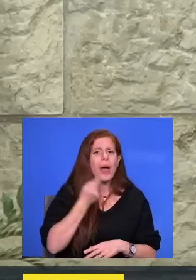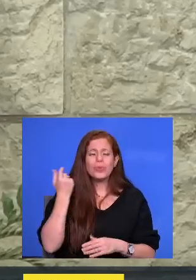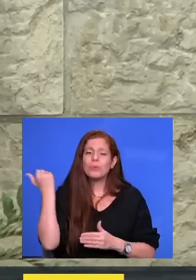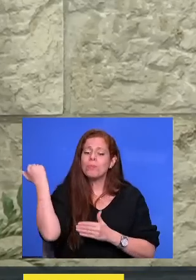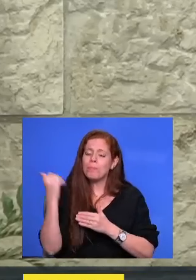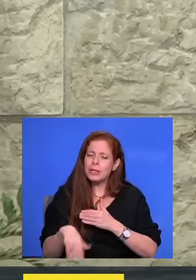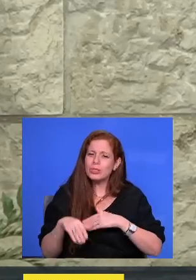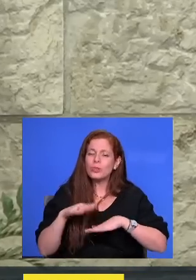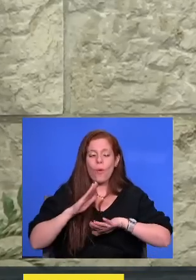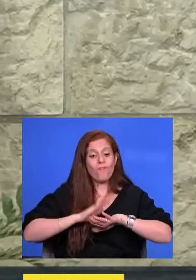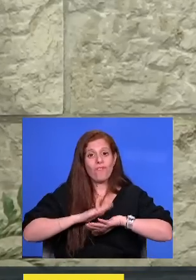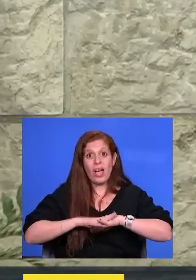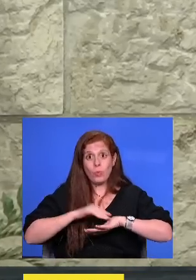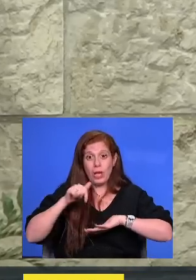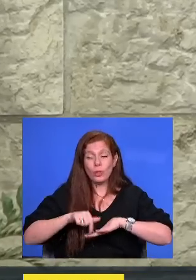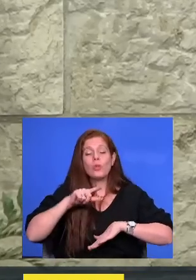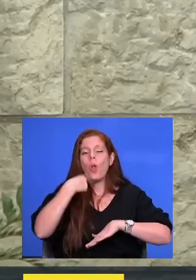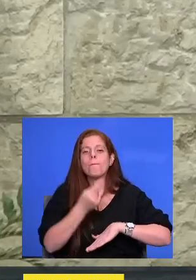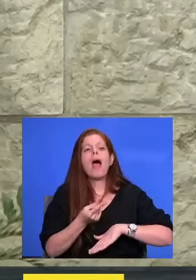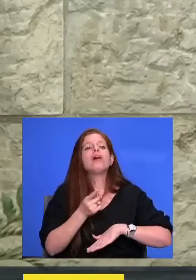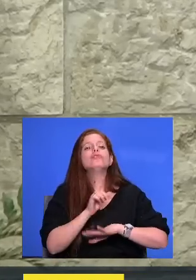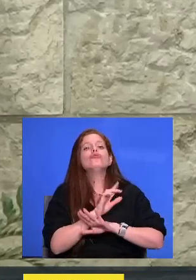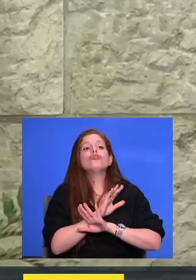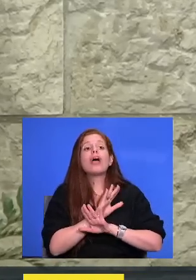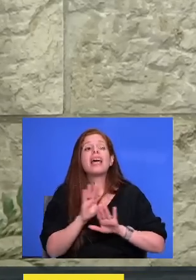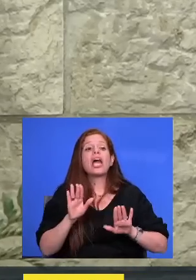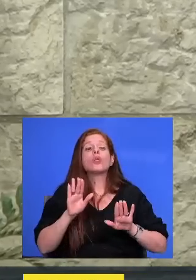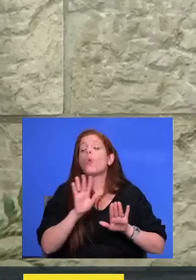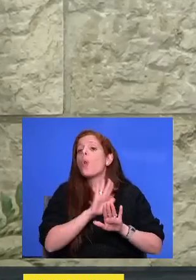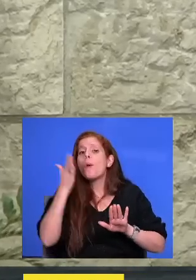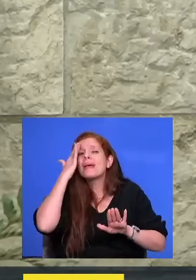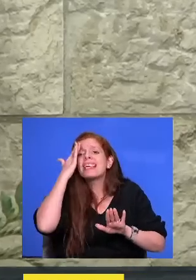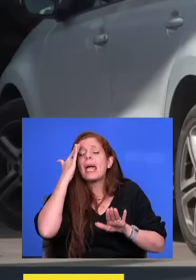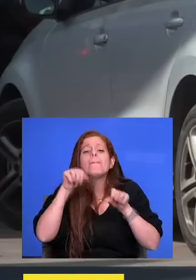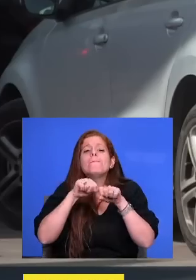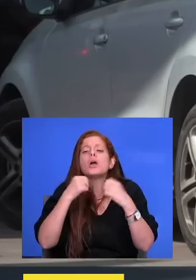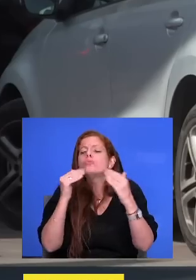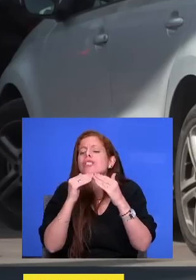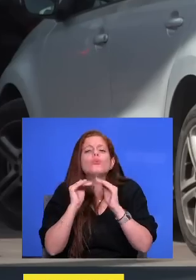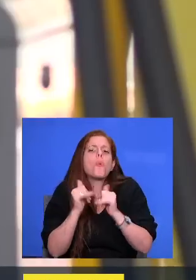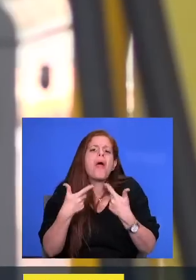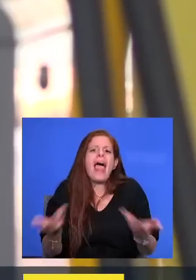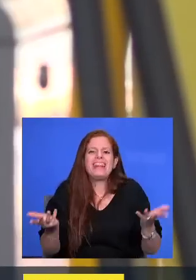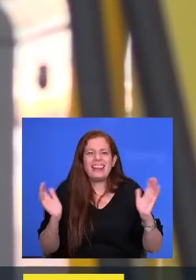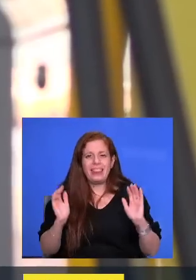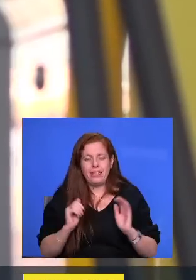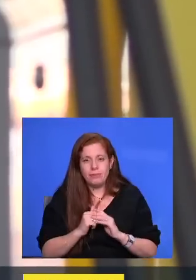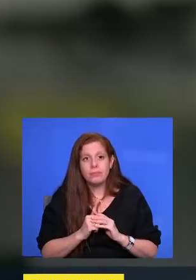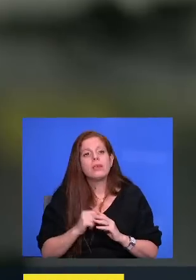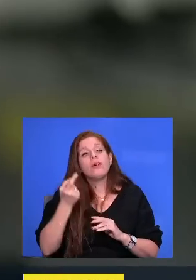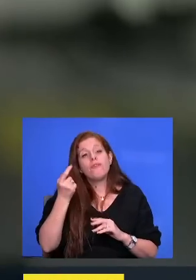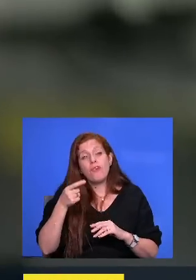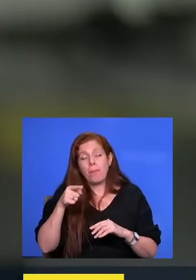זו לומר שאיננו מכירים יותר את משבר הדיור. ובזמן שהציבור מתמודד עם עליות מחירים כמעט בכל